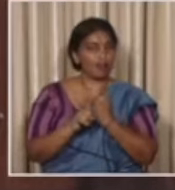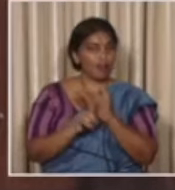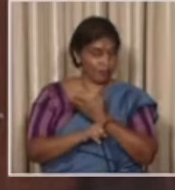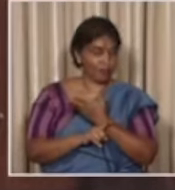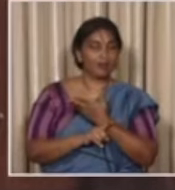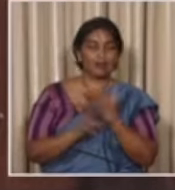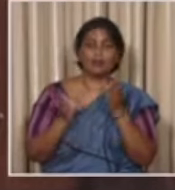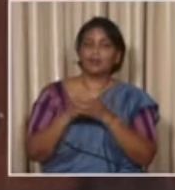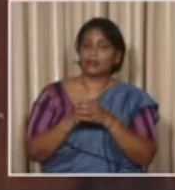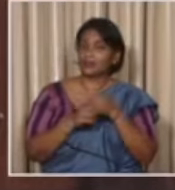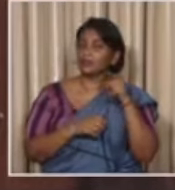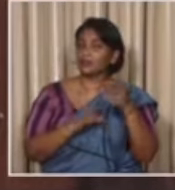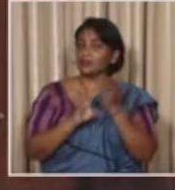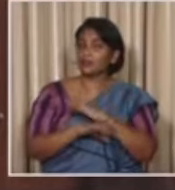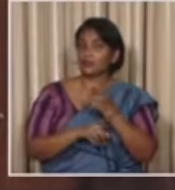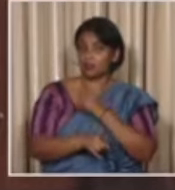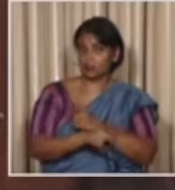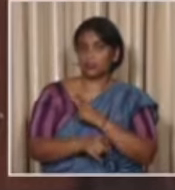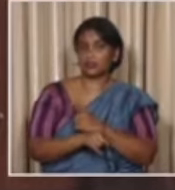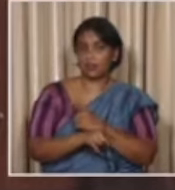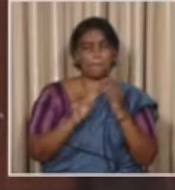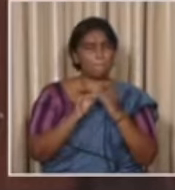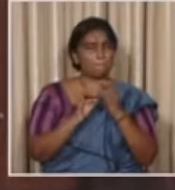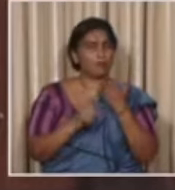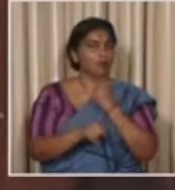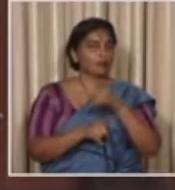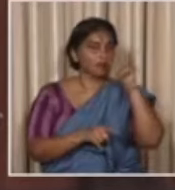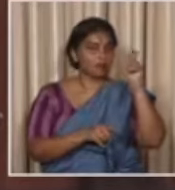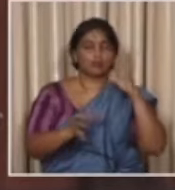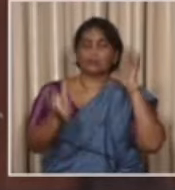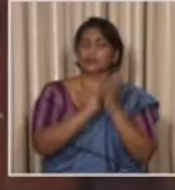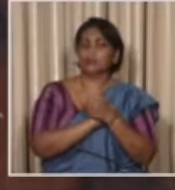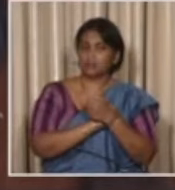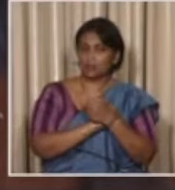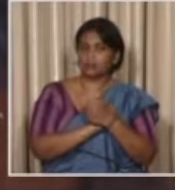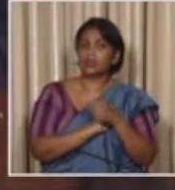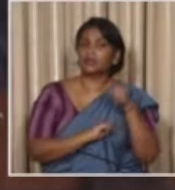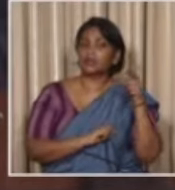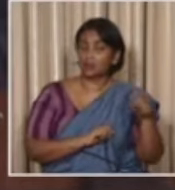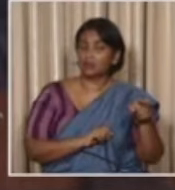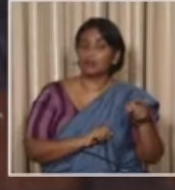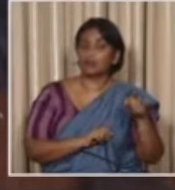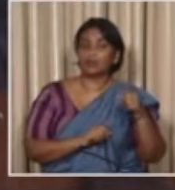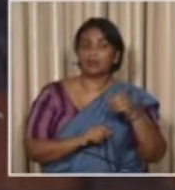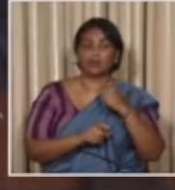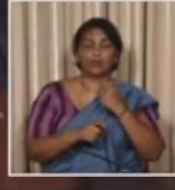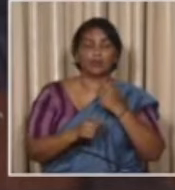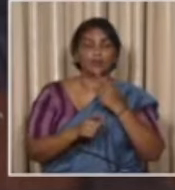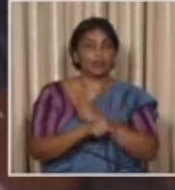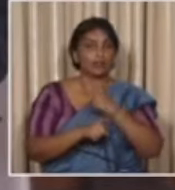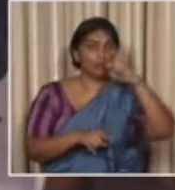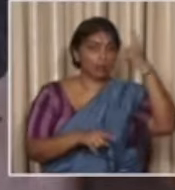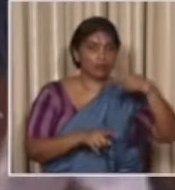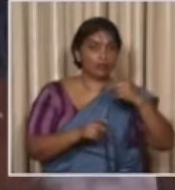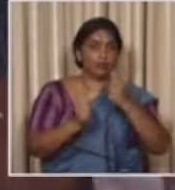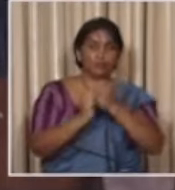විසින් මේ හිටපු ලෙක්චර් කෙනෙක් බාල සුගුමාරන් කියන ලෙක්චර් කෙනෙක්ව පැහැරගෙන ගිහිල්ලා මෙයාට වයිස් චාන්සලර්ට තනතුරෙන් ඉවත් වෙන්න කියන